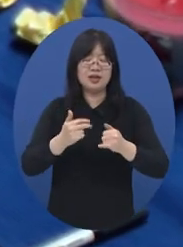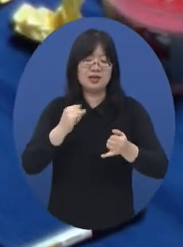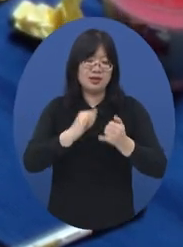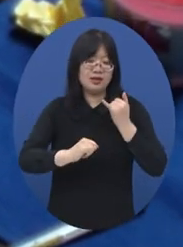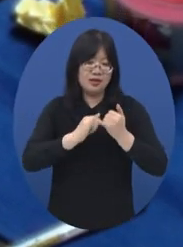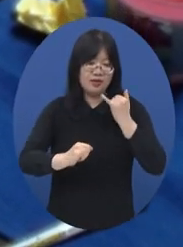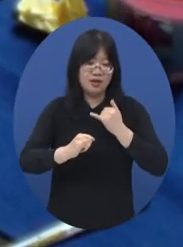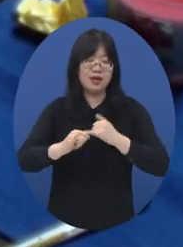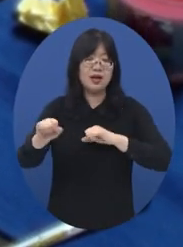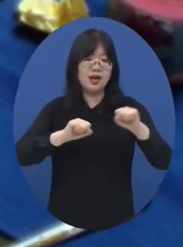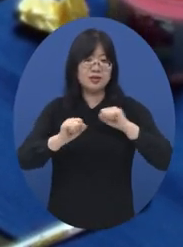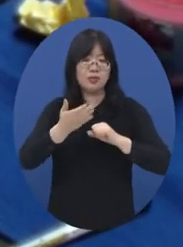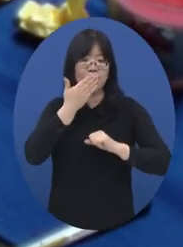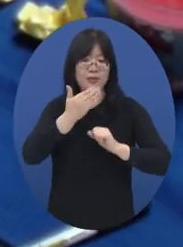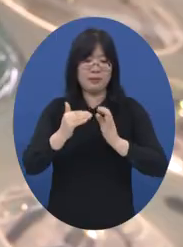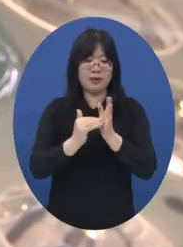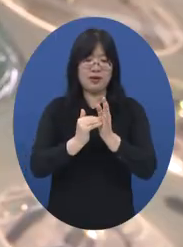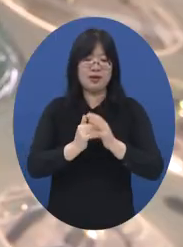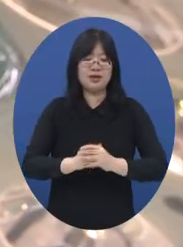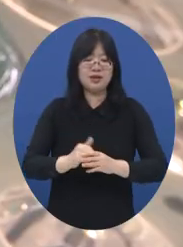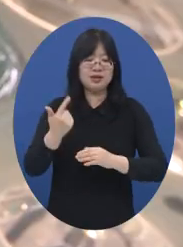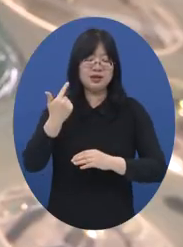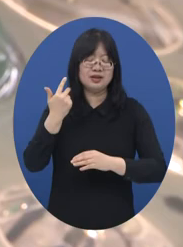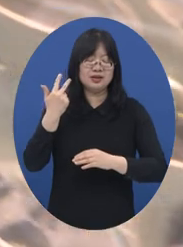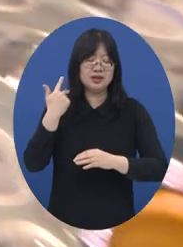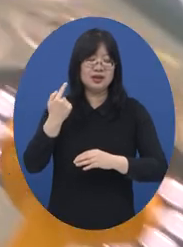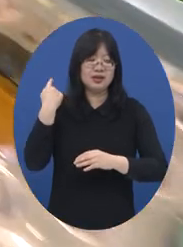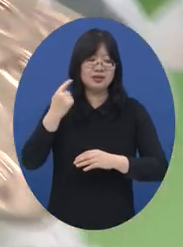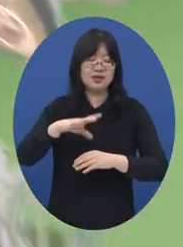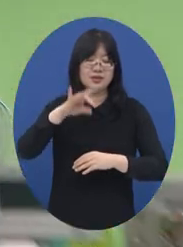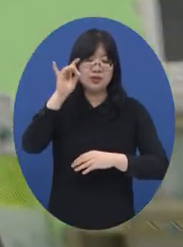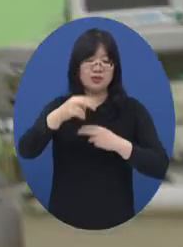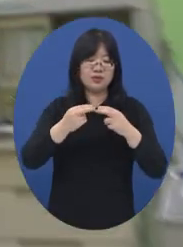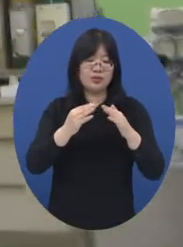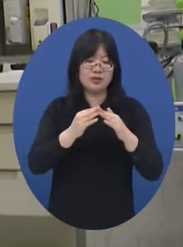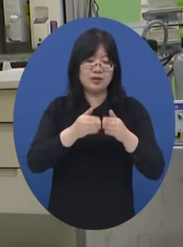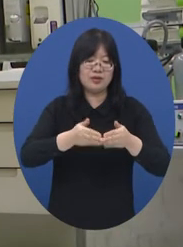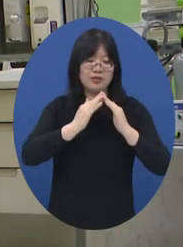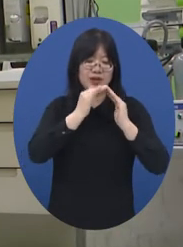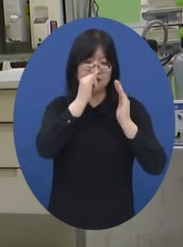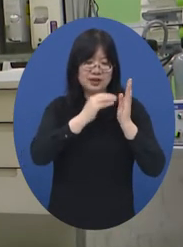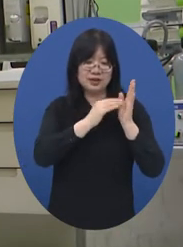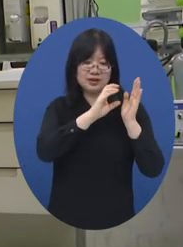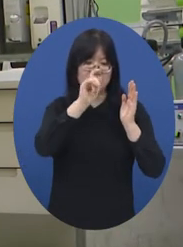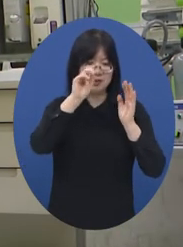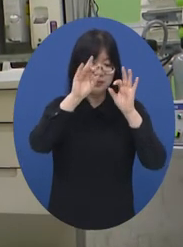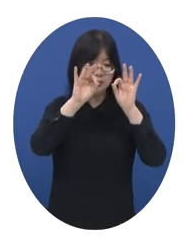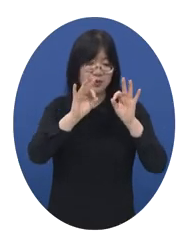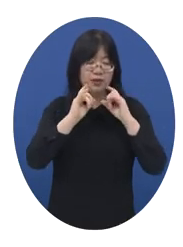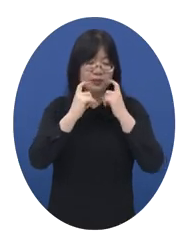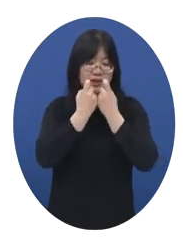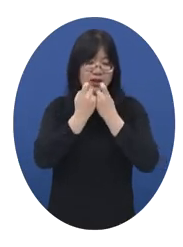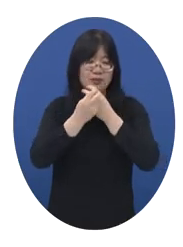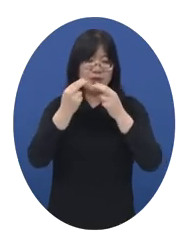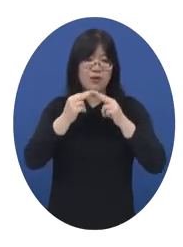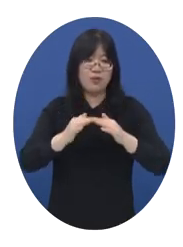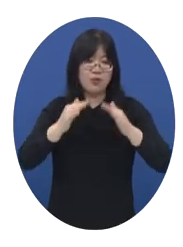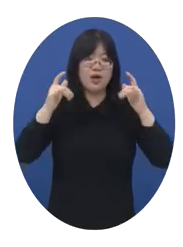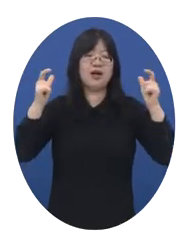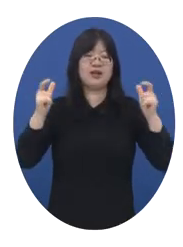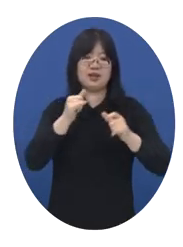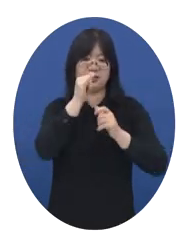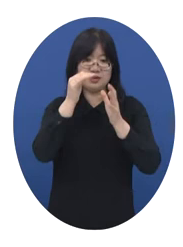찬양 8 이다니 또 할 예정입니다 지난해 전국 최초로 경도 의 교원의 4시 된 수시 스텝 2를 민간 병원으로